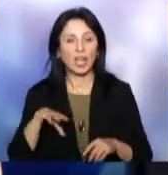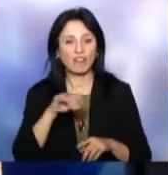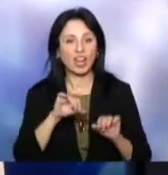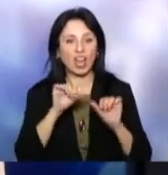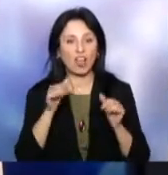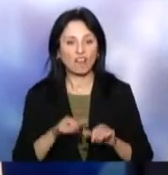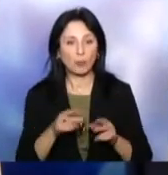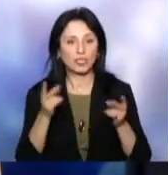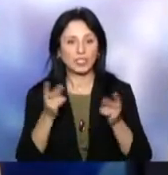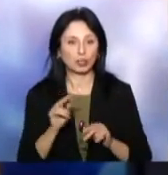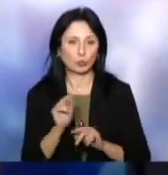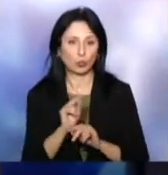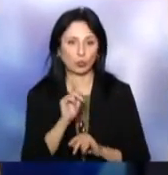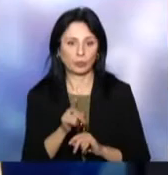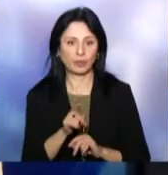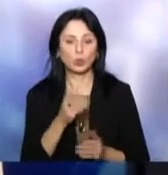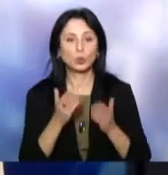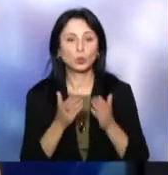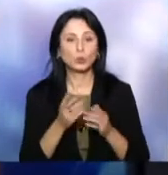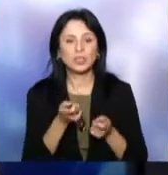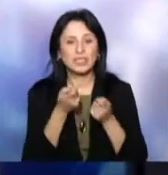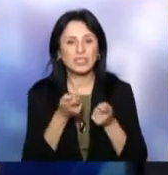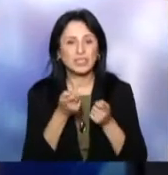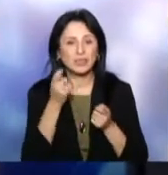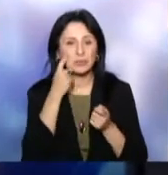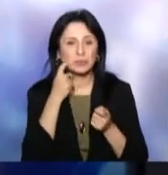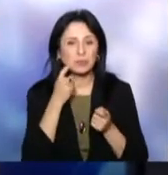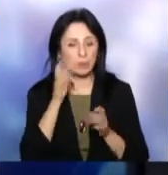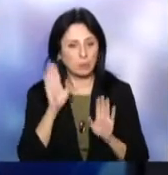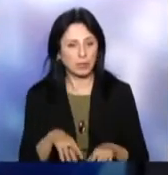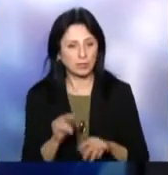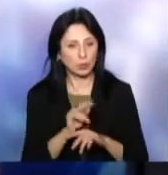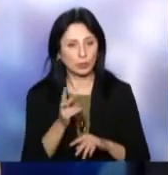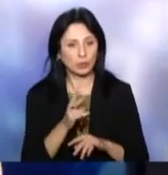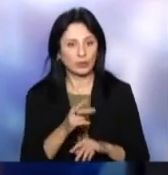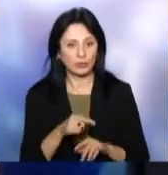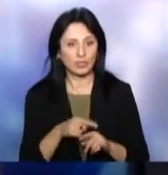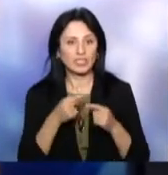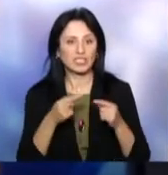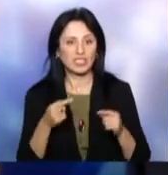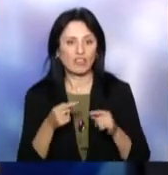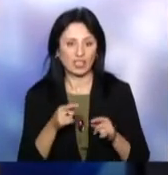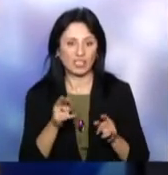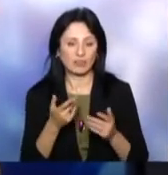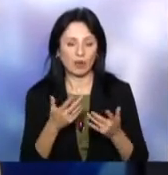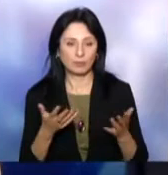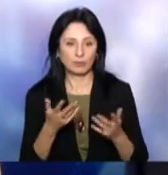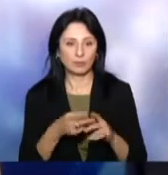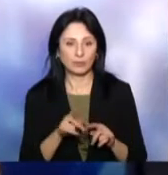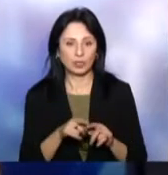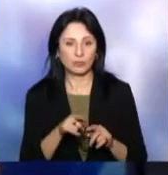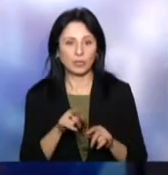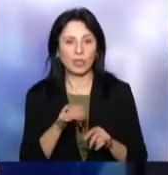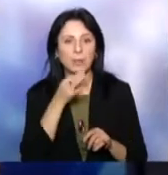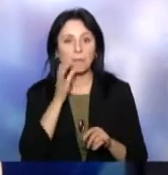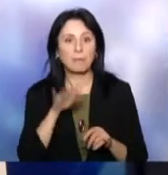ფორმა საჭიროებს მკურნალობას, თუნდაც უმნიშვნელო გამონლენბაც კი. როც სხვადასხვა ინტენსივობით, იმიტომ რომ ეს მერე